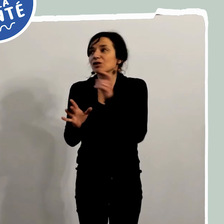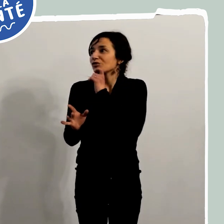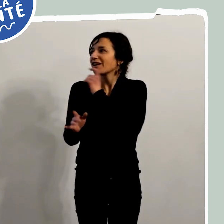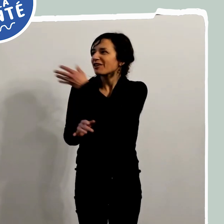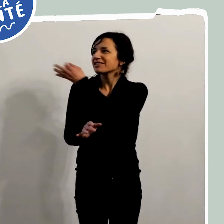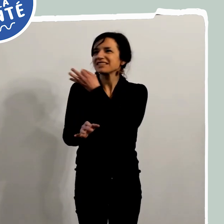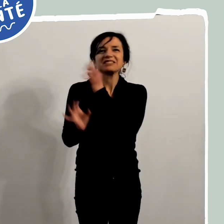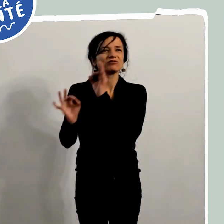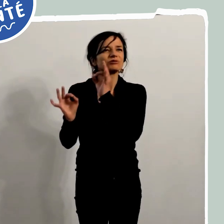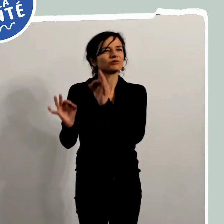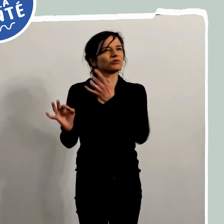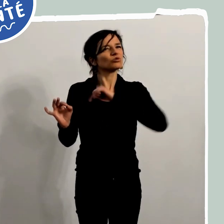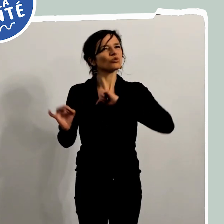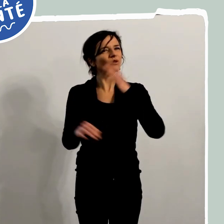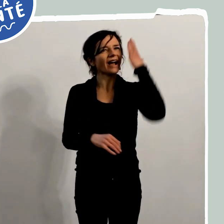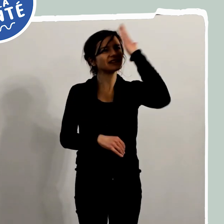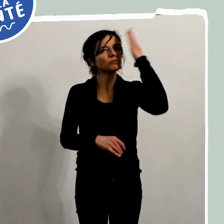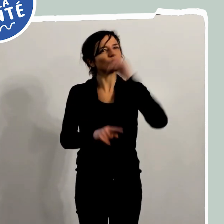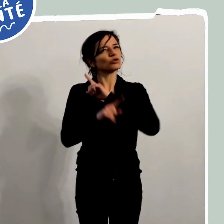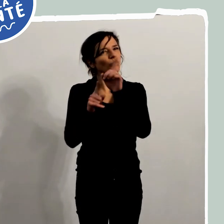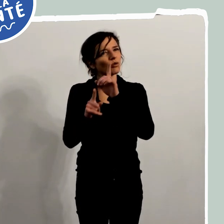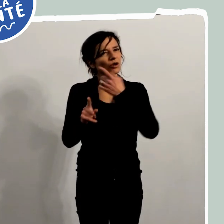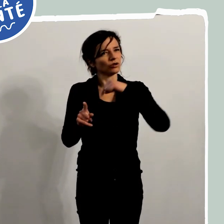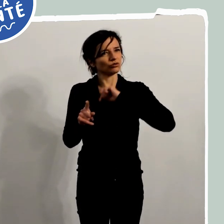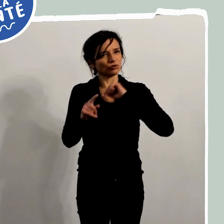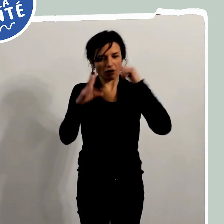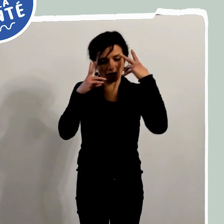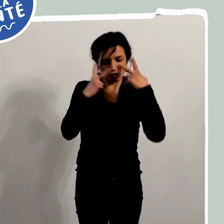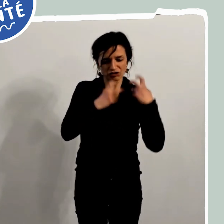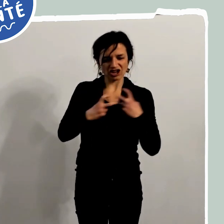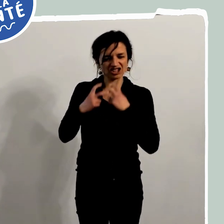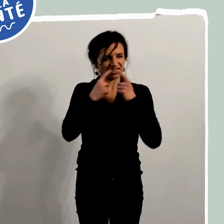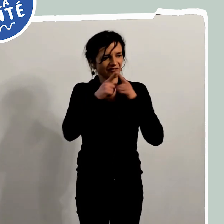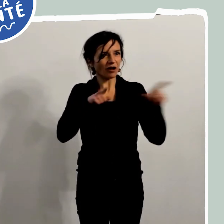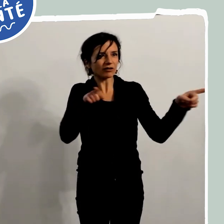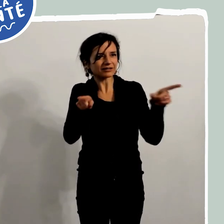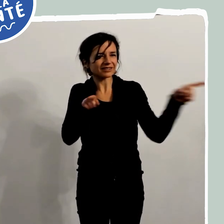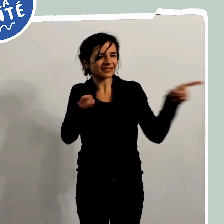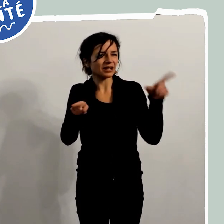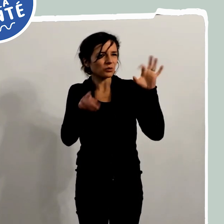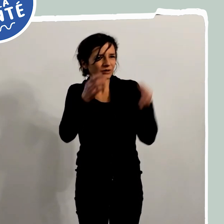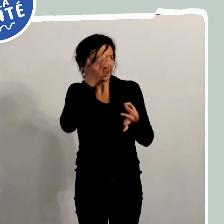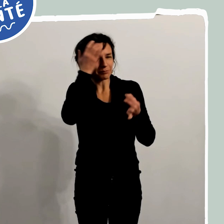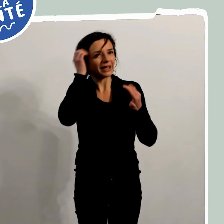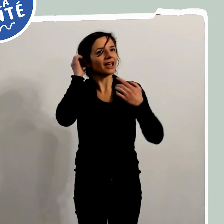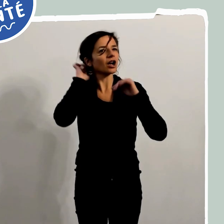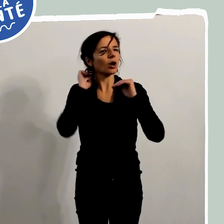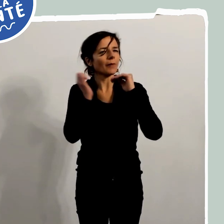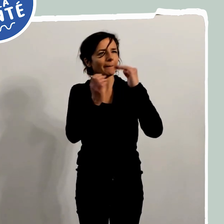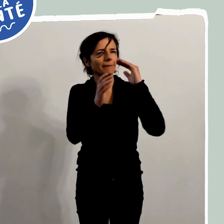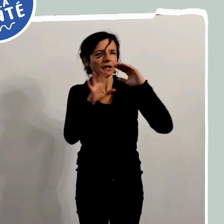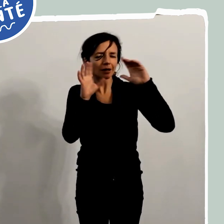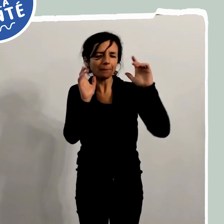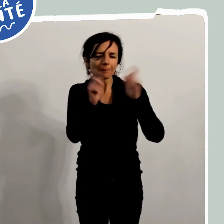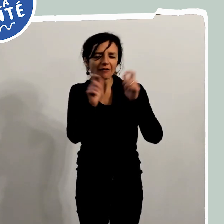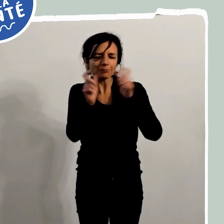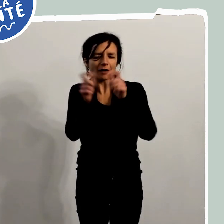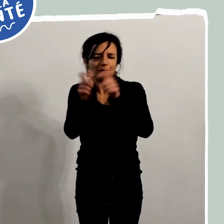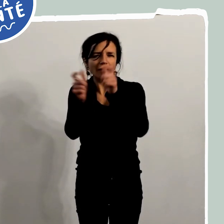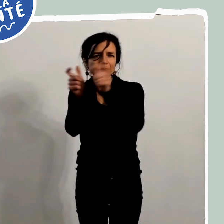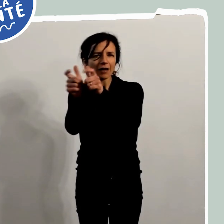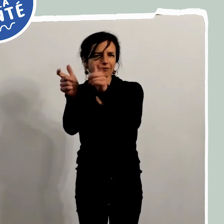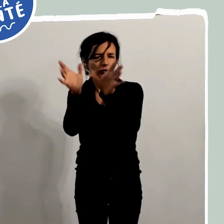qu'on veut avec, comme ça. Mais il y a des données. Voilà. Et voilà, le jour où les professionnels de